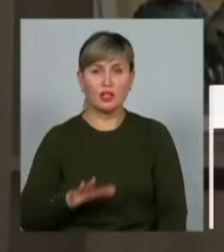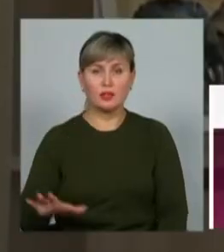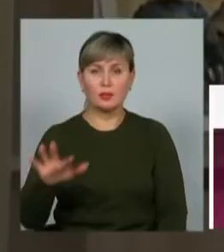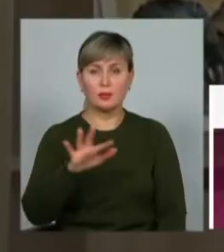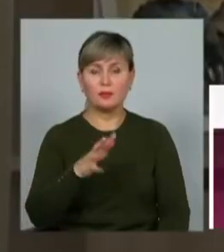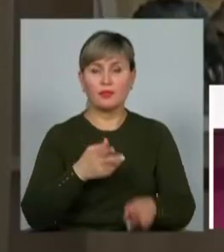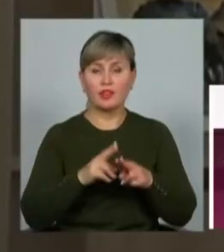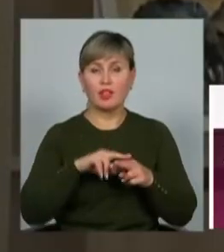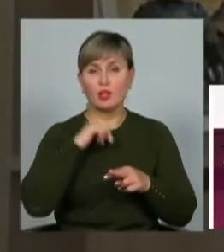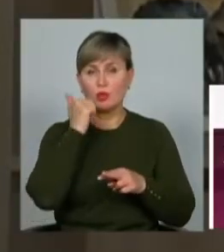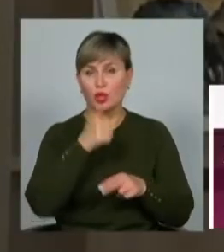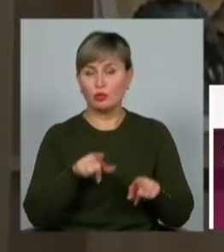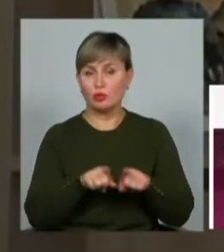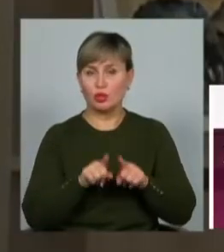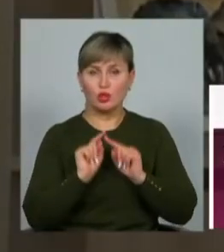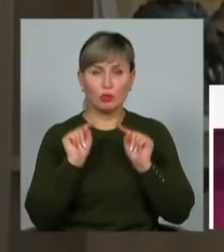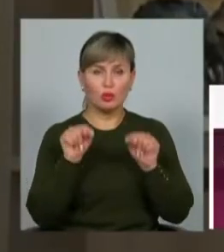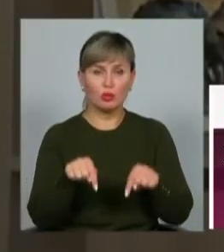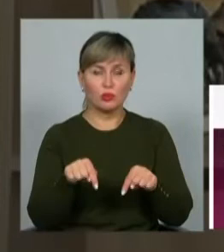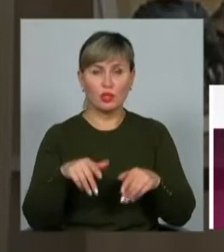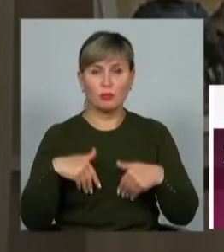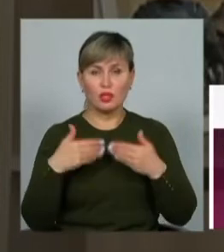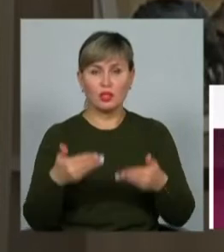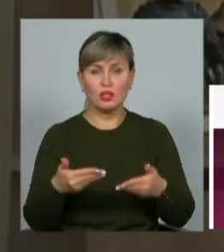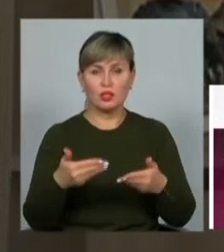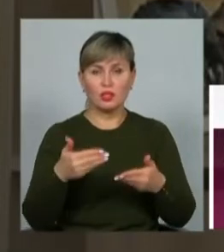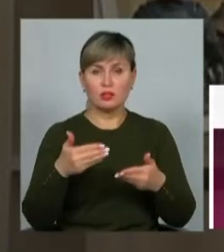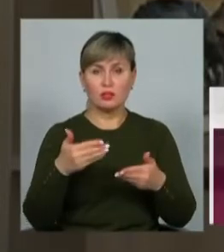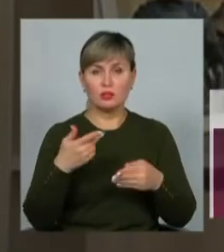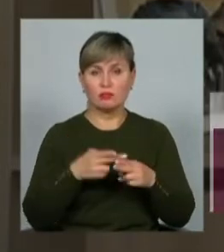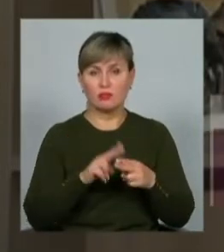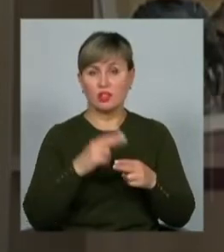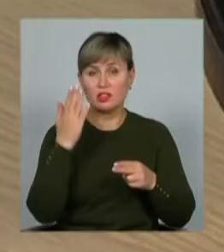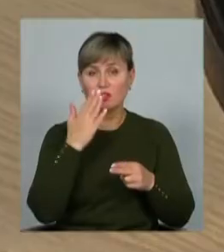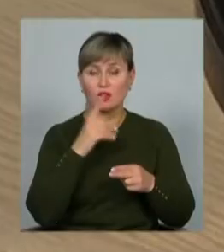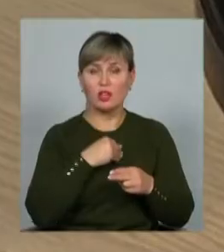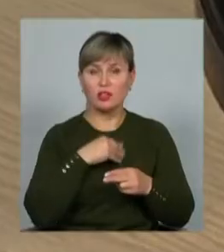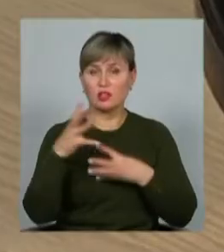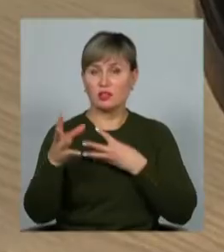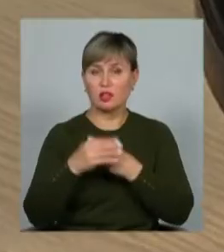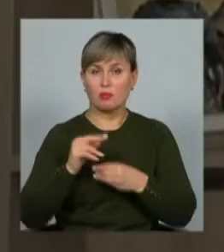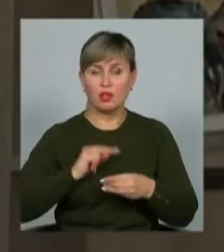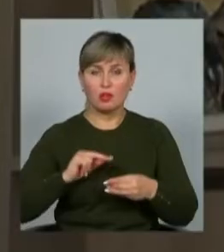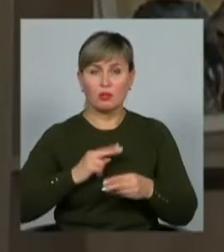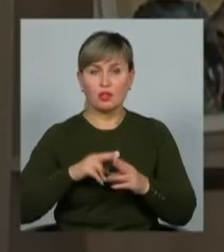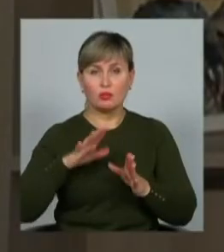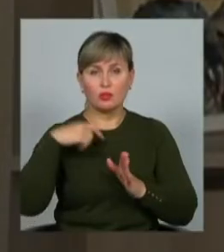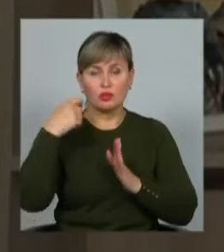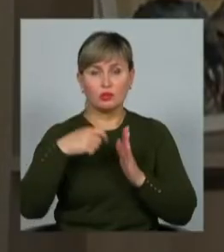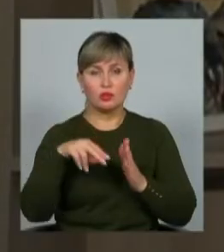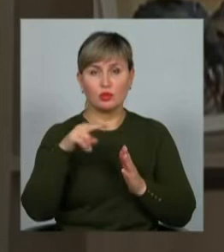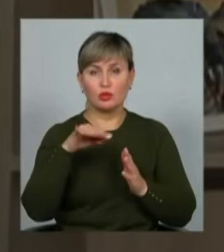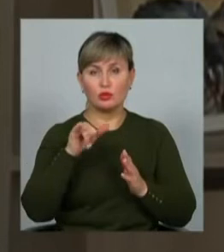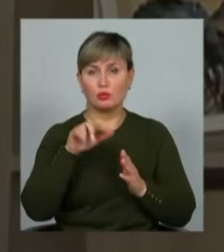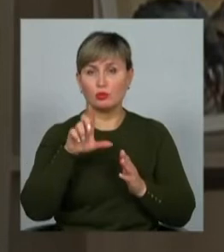году тоже поступили предложения, именно голливудские картины, которые бы хотели с нами сотрудничать. Оно будет сниматься в Дубае, это